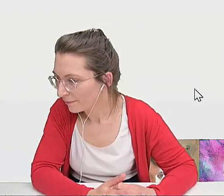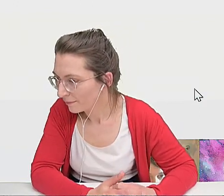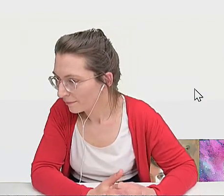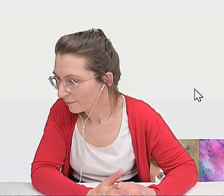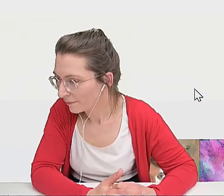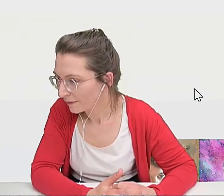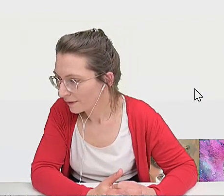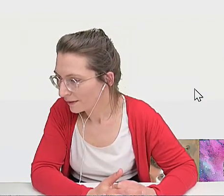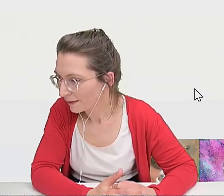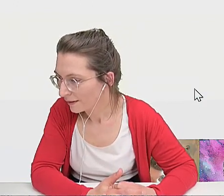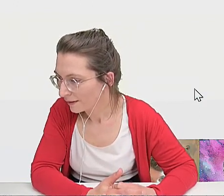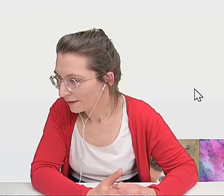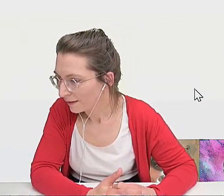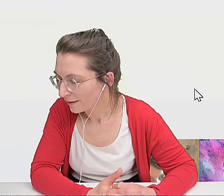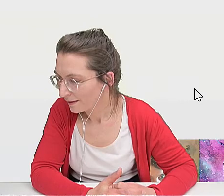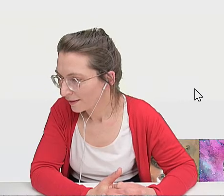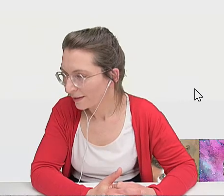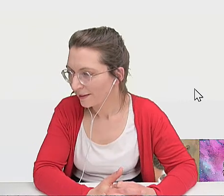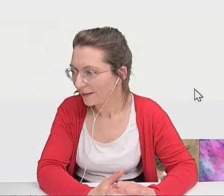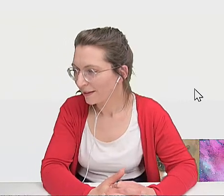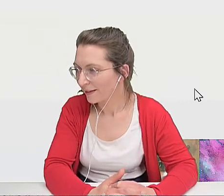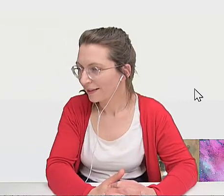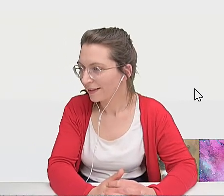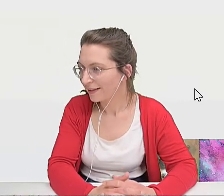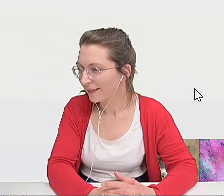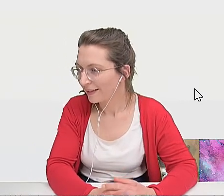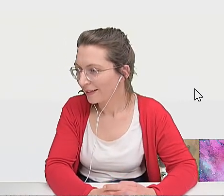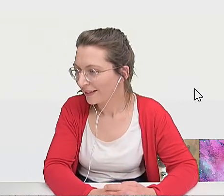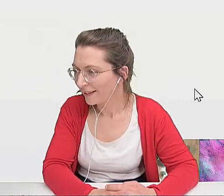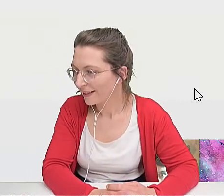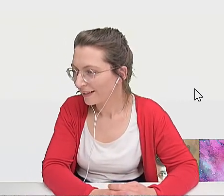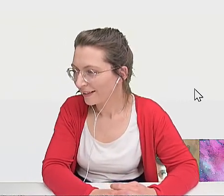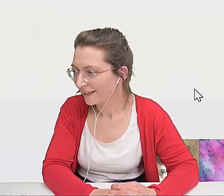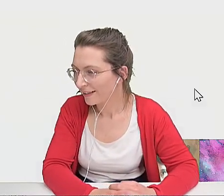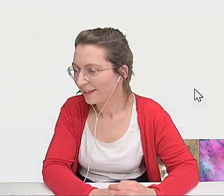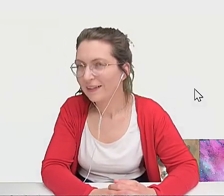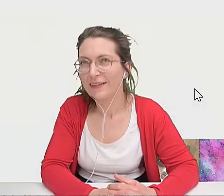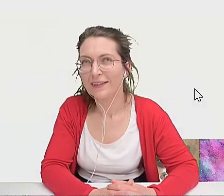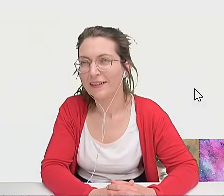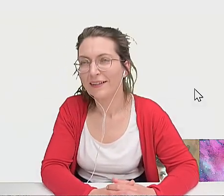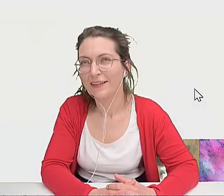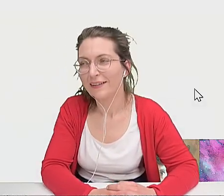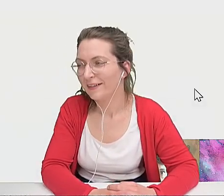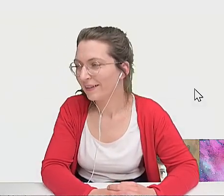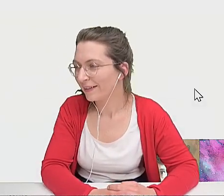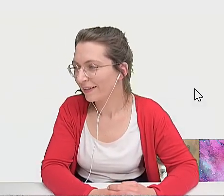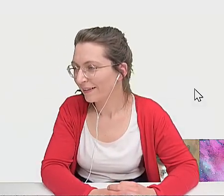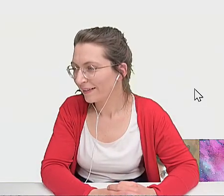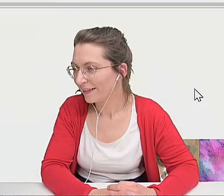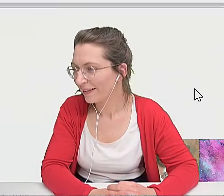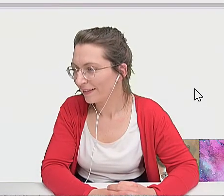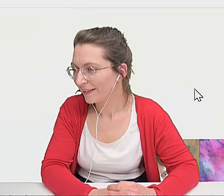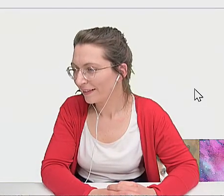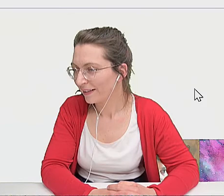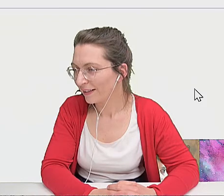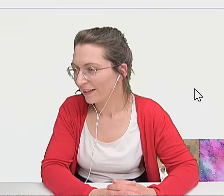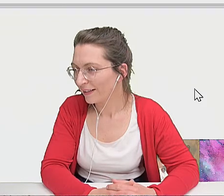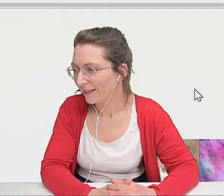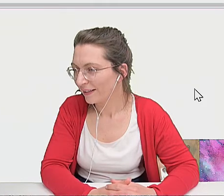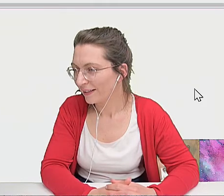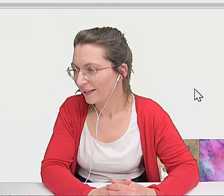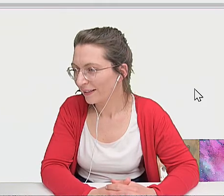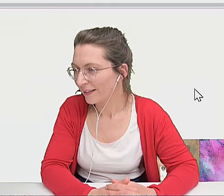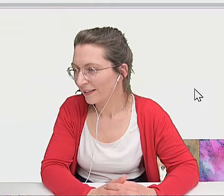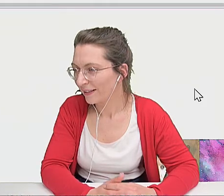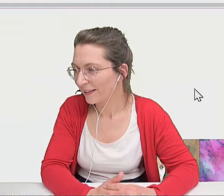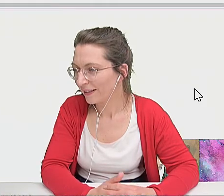genau, was ist denn hier eine schöne Aufgabe? Ich glaube, diese Sokoban-Aufgabe ist eine ganz schöne Aufgabe, die man sich mal angucken kann. Und